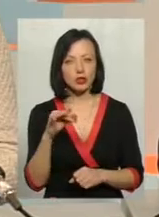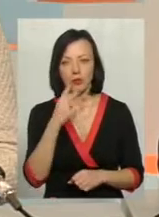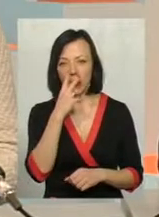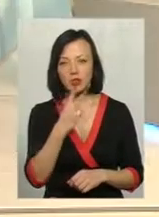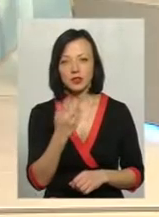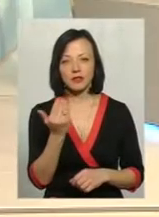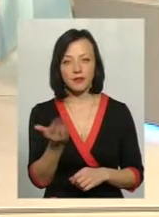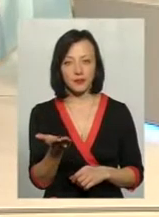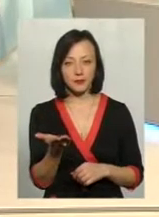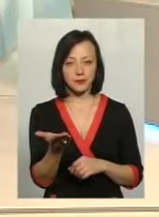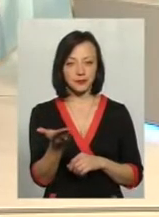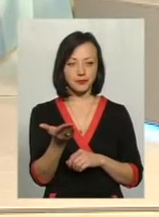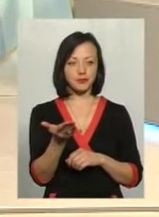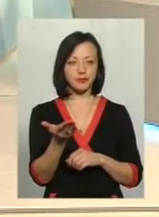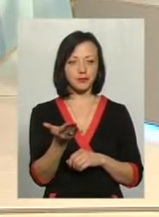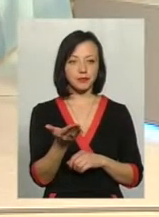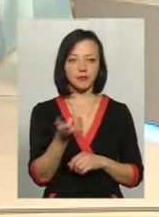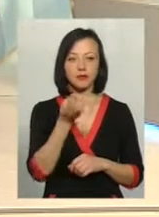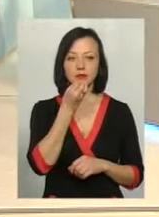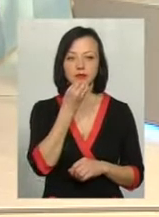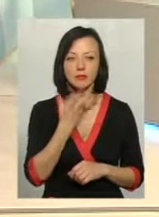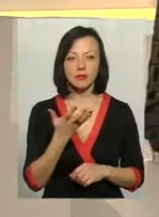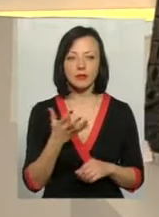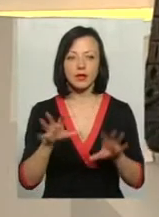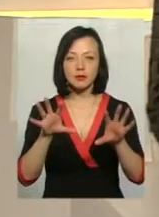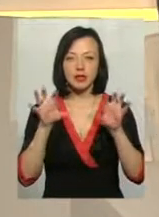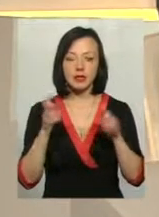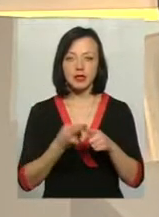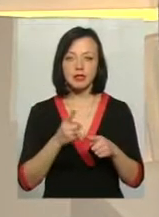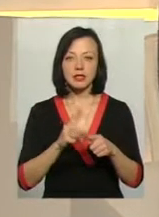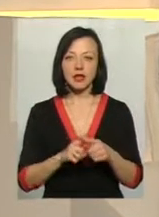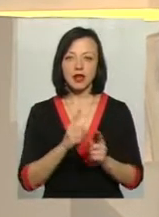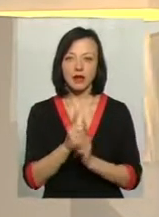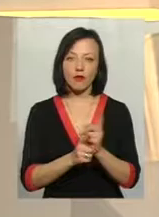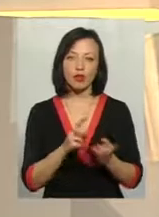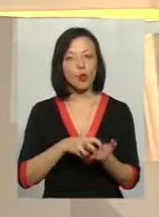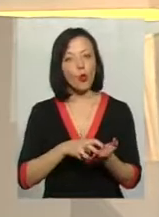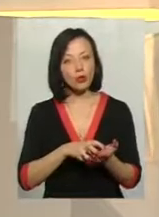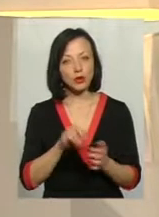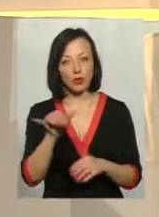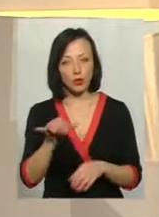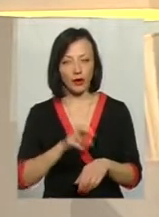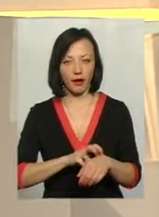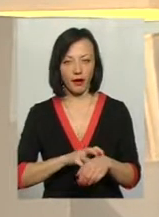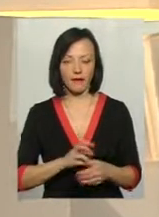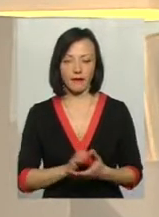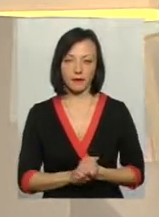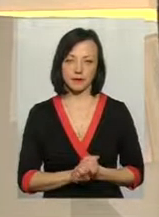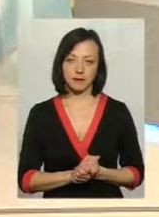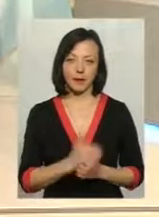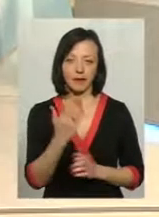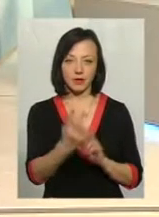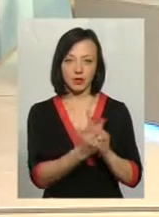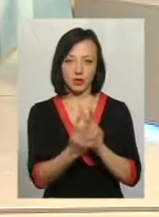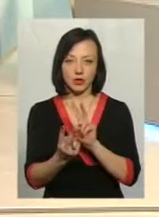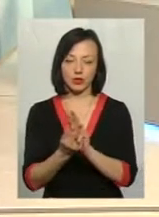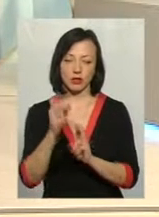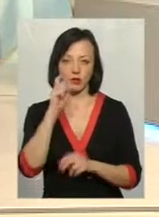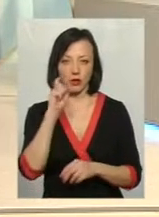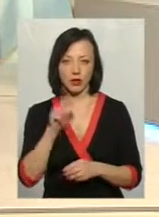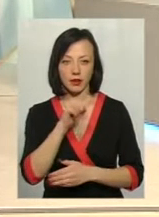ви позитивне сприйняття цієї реформи чи острах у фахівців, з якими зустрічаєтесь в